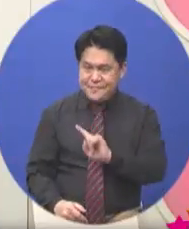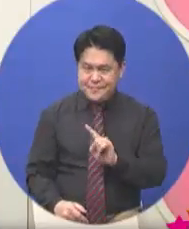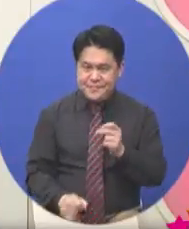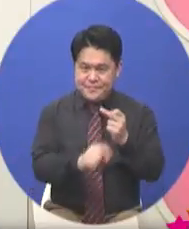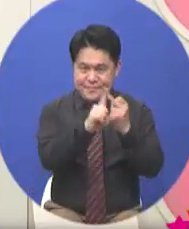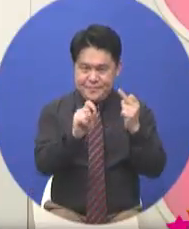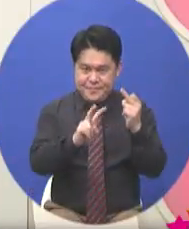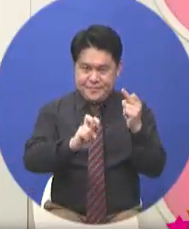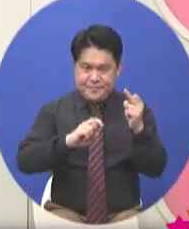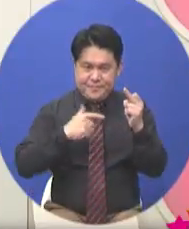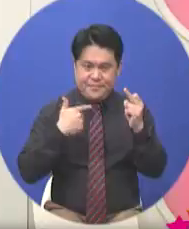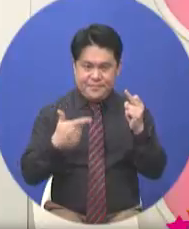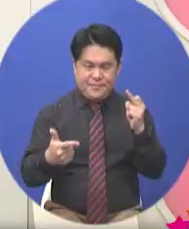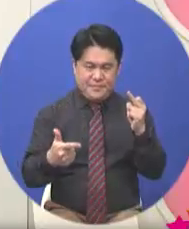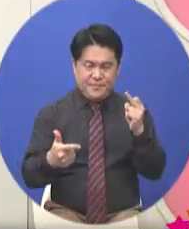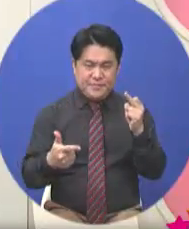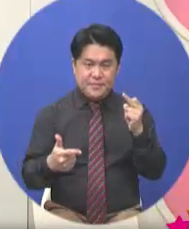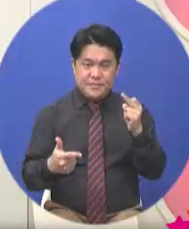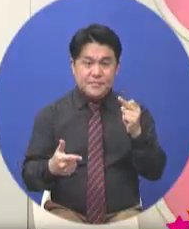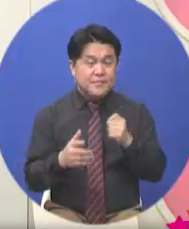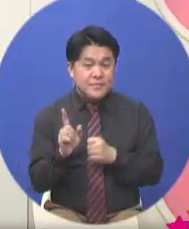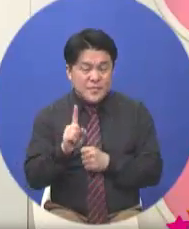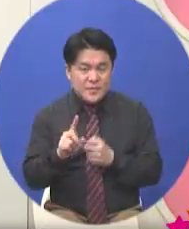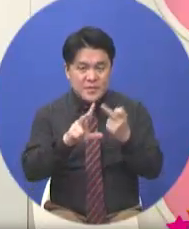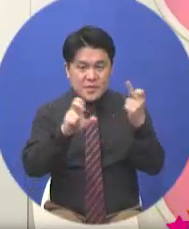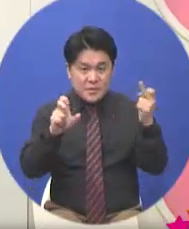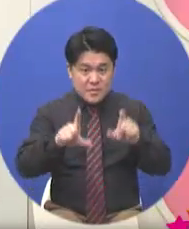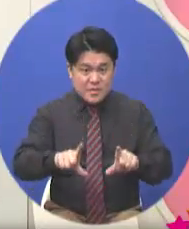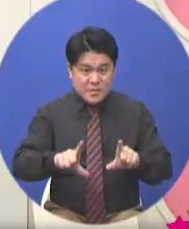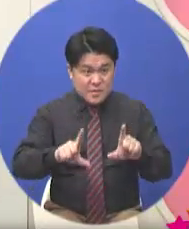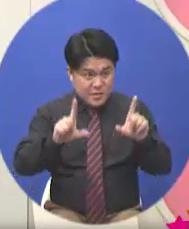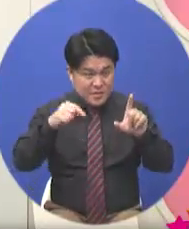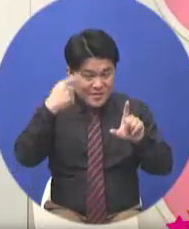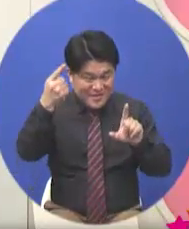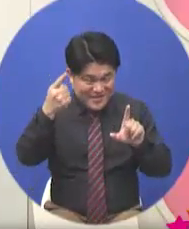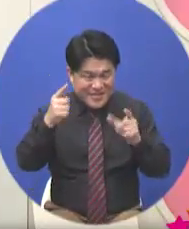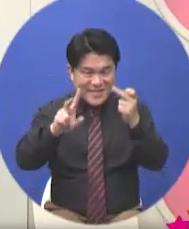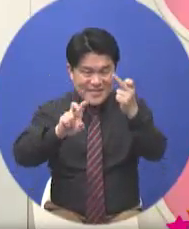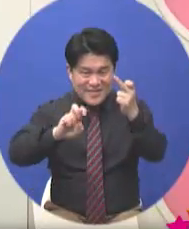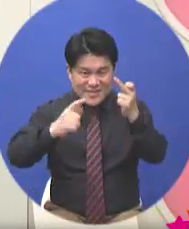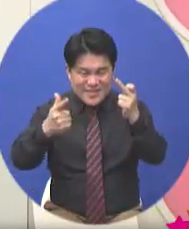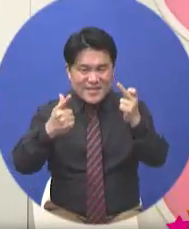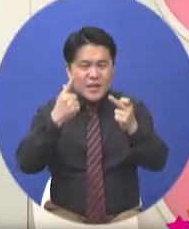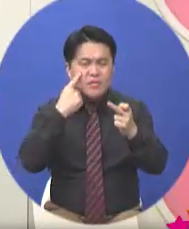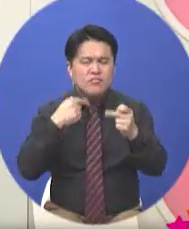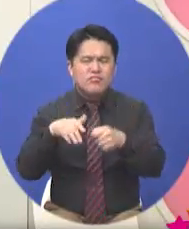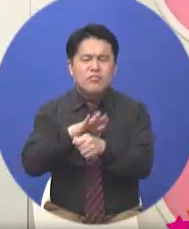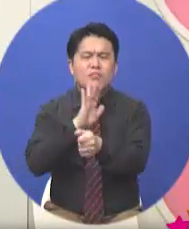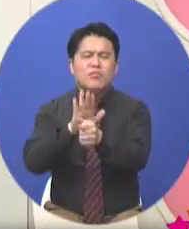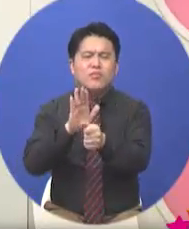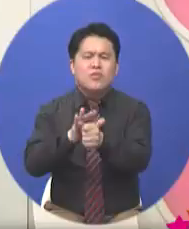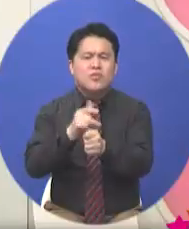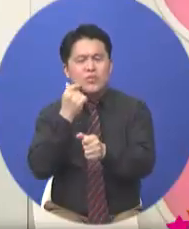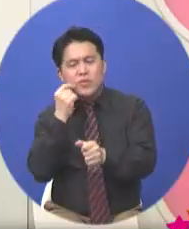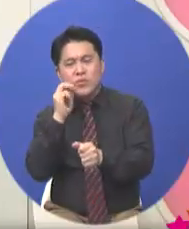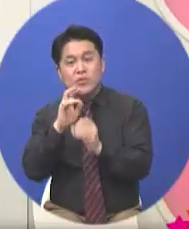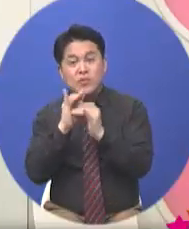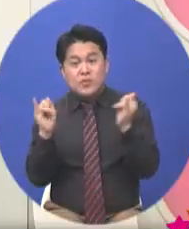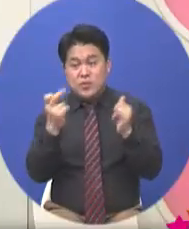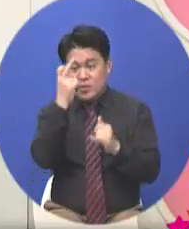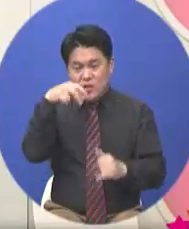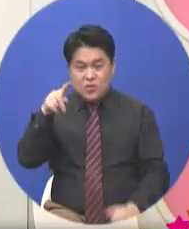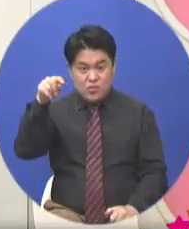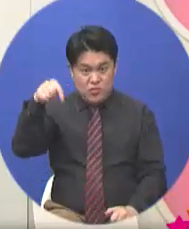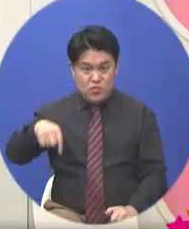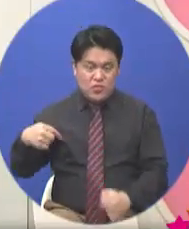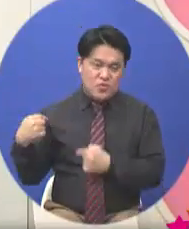예. 12월 26일 크리스마스 다음 날 부르 이웃돕기 인기 가수 최성수, 동행 부른